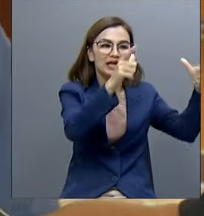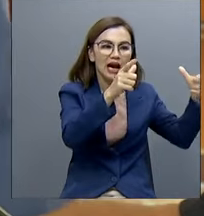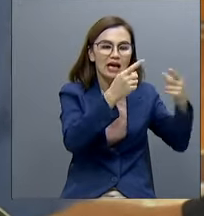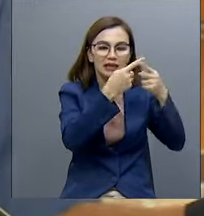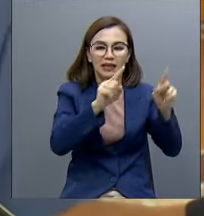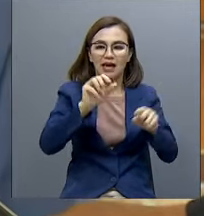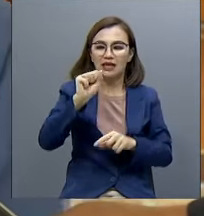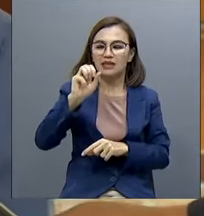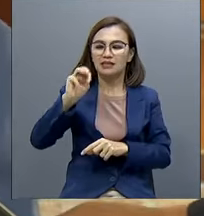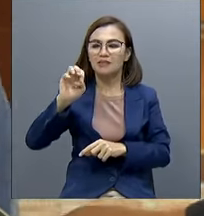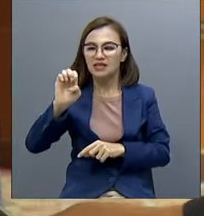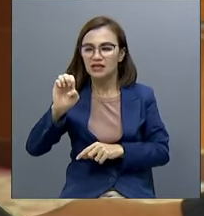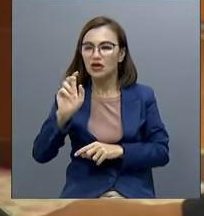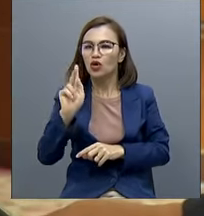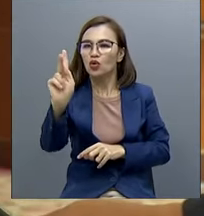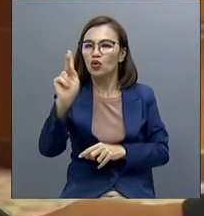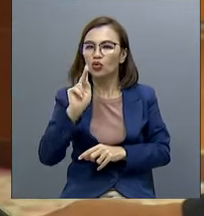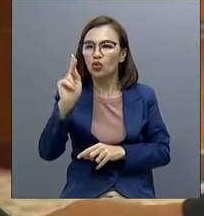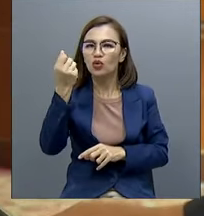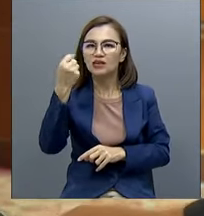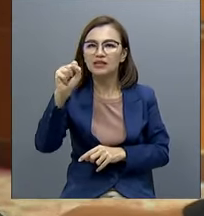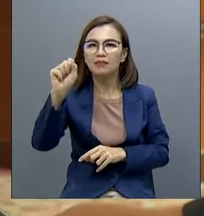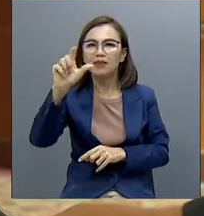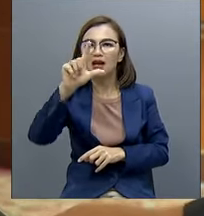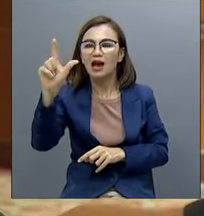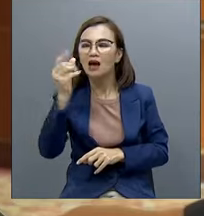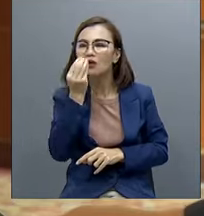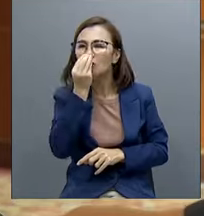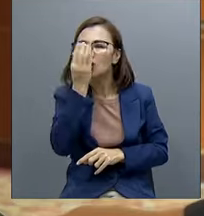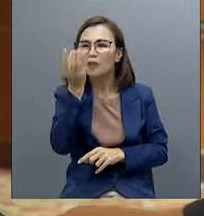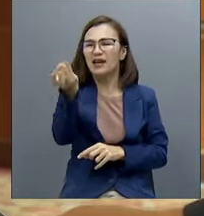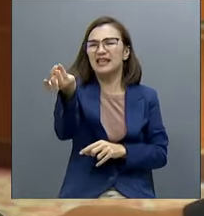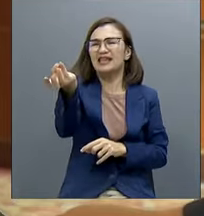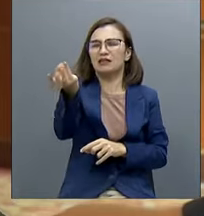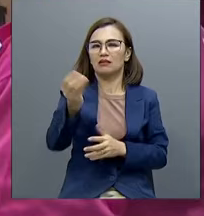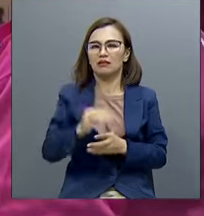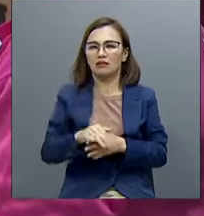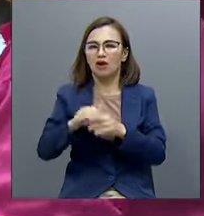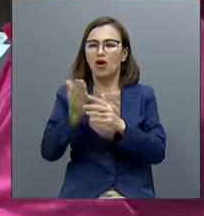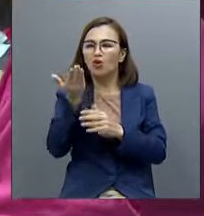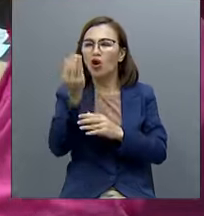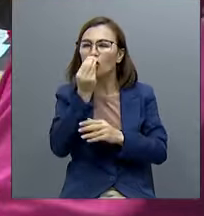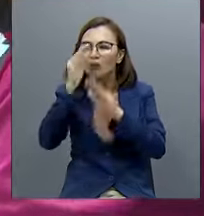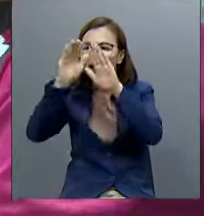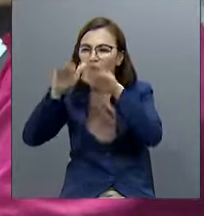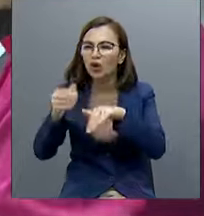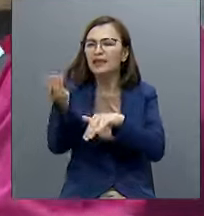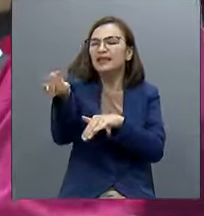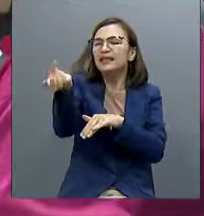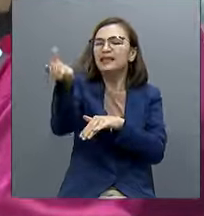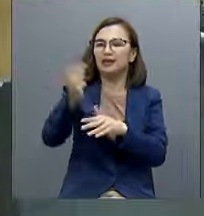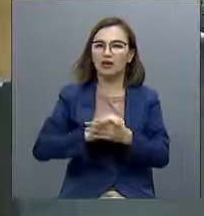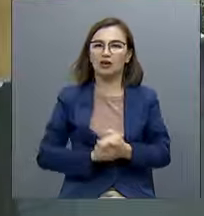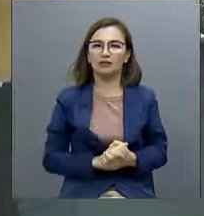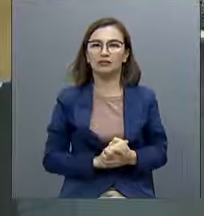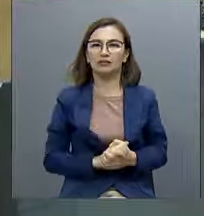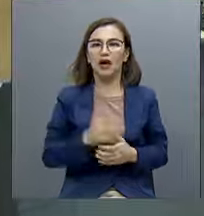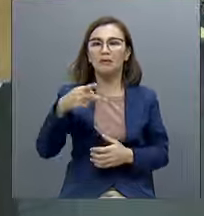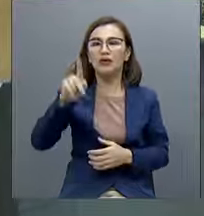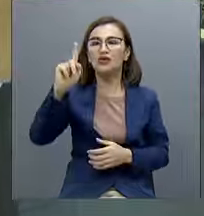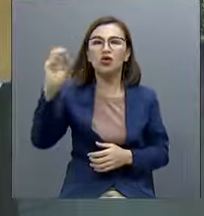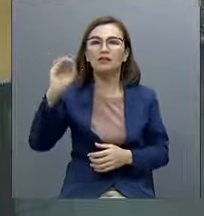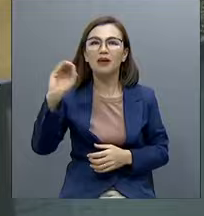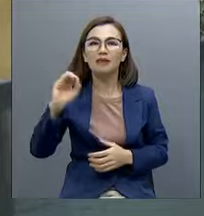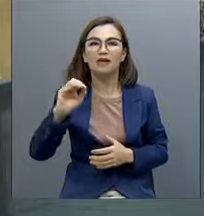คุณกู้ 10ล้านอ่ะดอกเบี้ยคุณมันมันไม่เยอะอใช่มั้ยทั้งนี้สาเหตุที่ทำให้คนส่วน